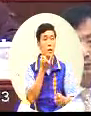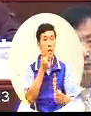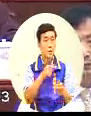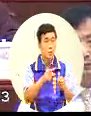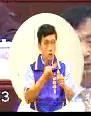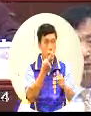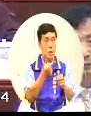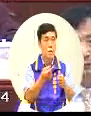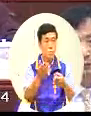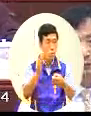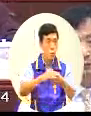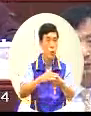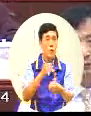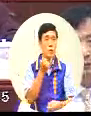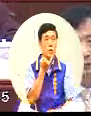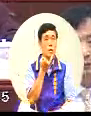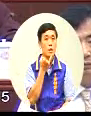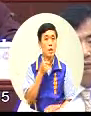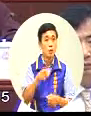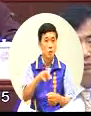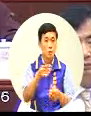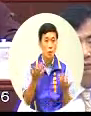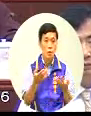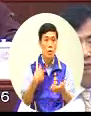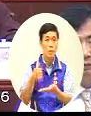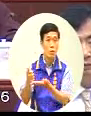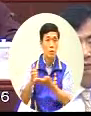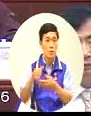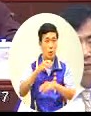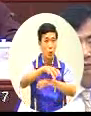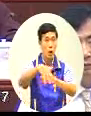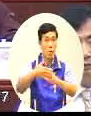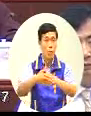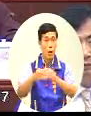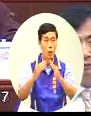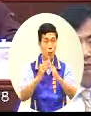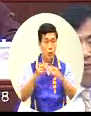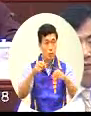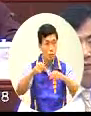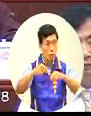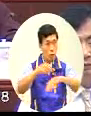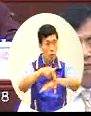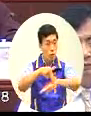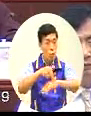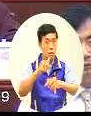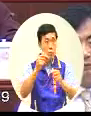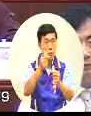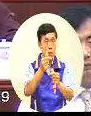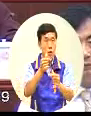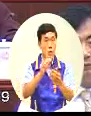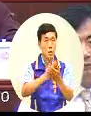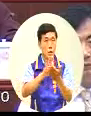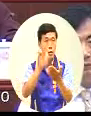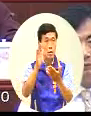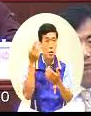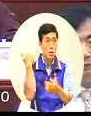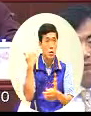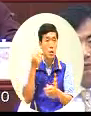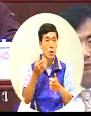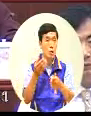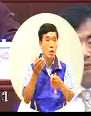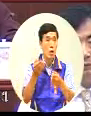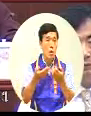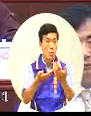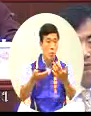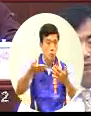先递补上来。这个我们会请环保局把这部分设计好。让过去没有递补上来，大概有20几个了哈，20几个可